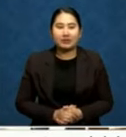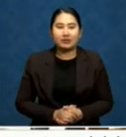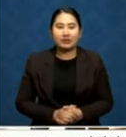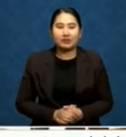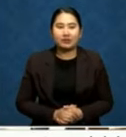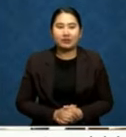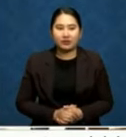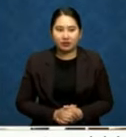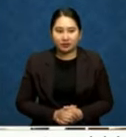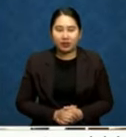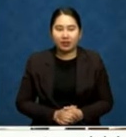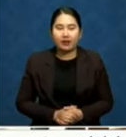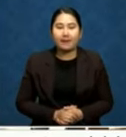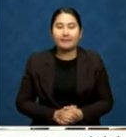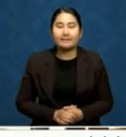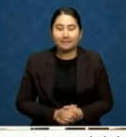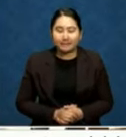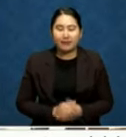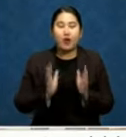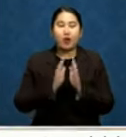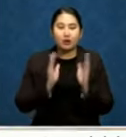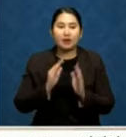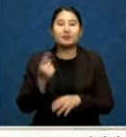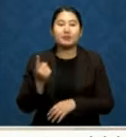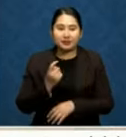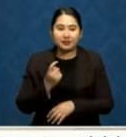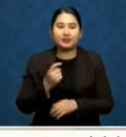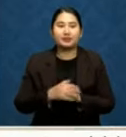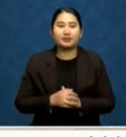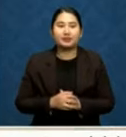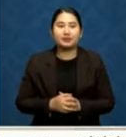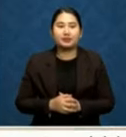เรียนท่านอดิศรนะครับขอบคุณที่ท่านถามนะครับ